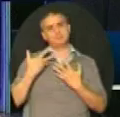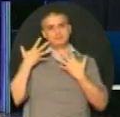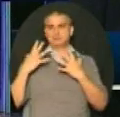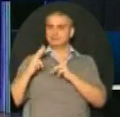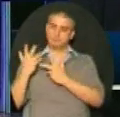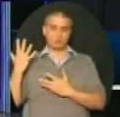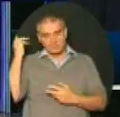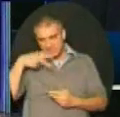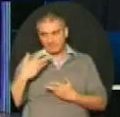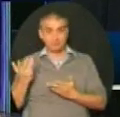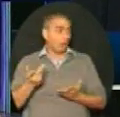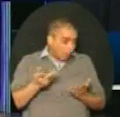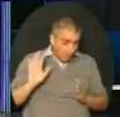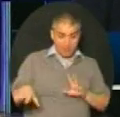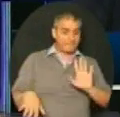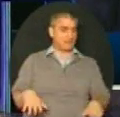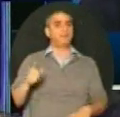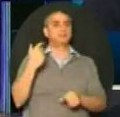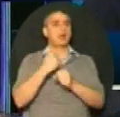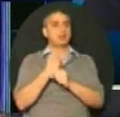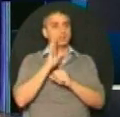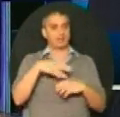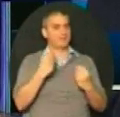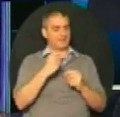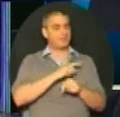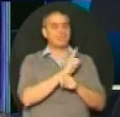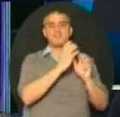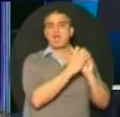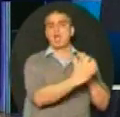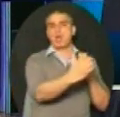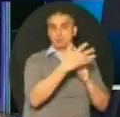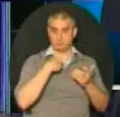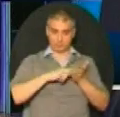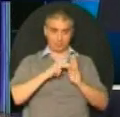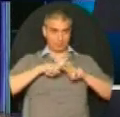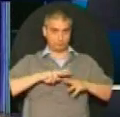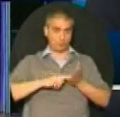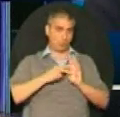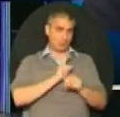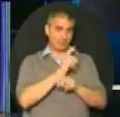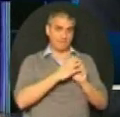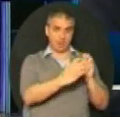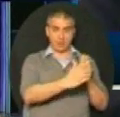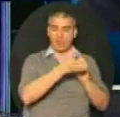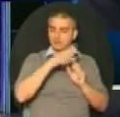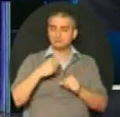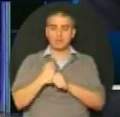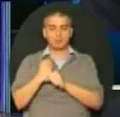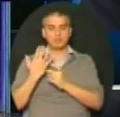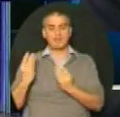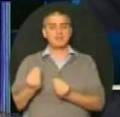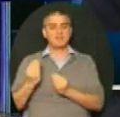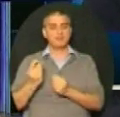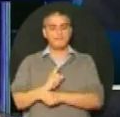שהציבור יבין. גם וגם. הוא צריך לעשות גם את הדברים לטווח הארוך, אם הוא מתכנן להישאר בפוליטיקה לטווח ארוך, אבל הוא צריך גם לעשות כמה